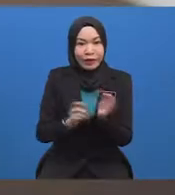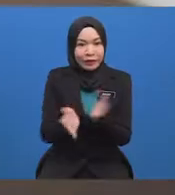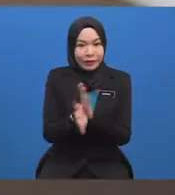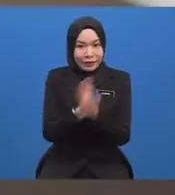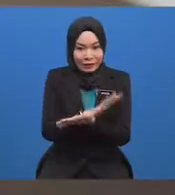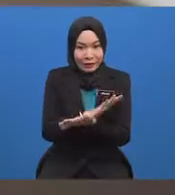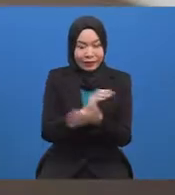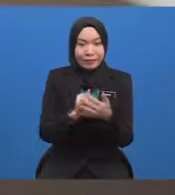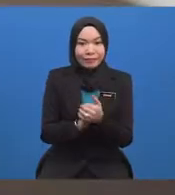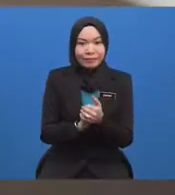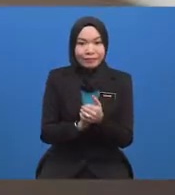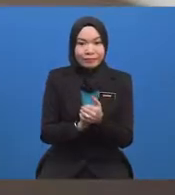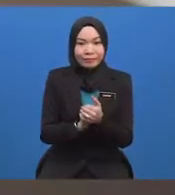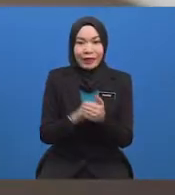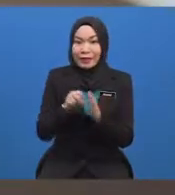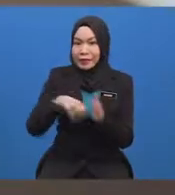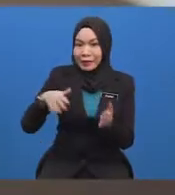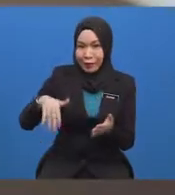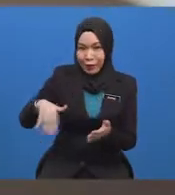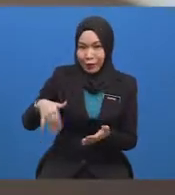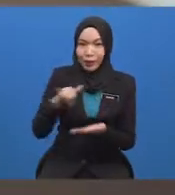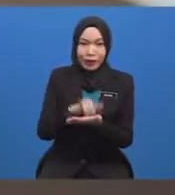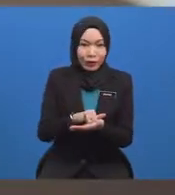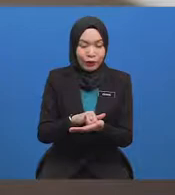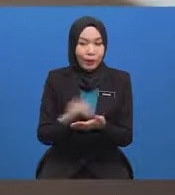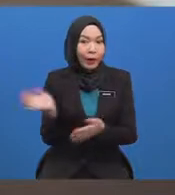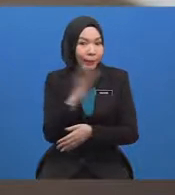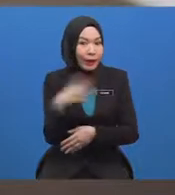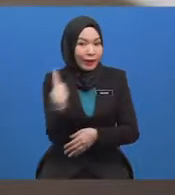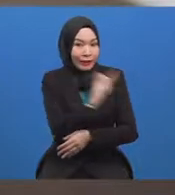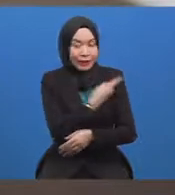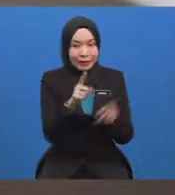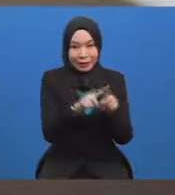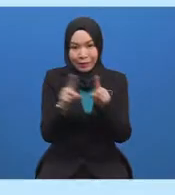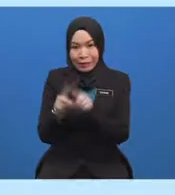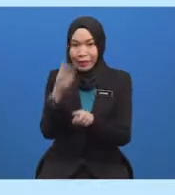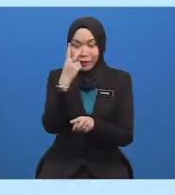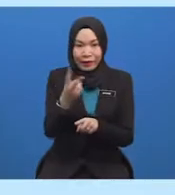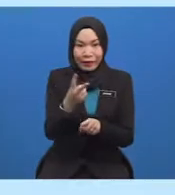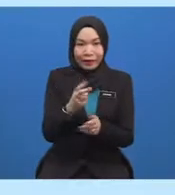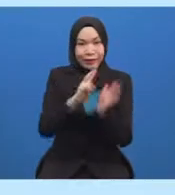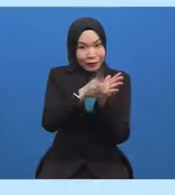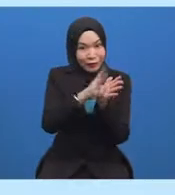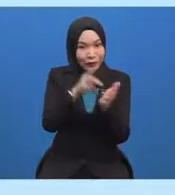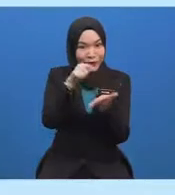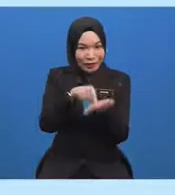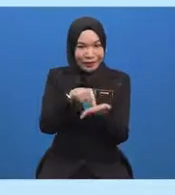sebelum kita teruskan Mari kita sama-sama menonton klip video ini